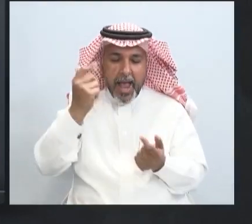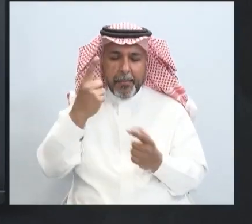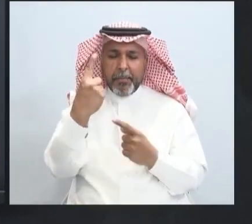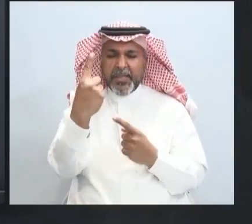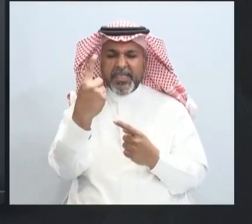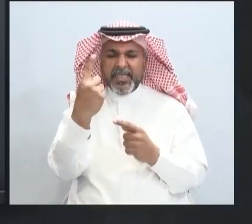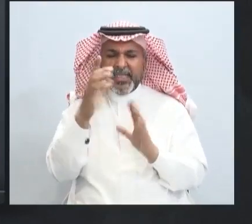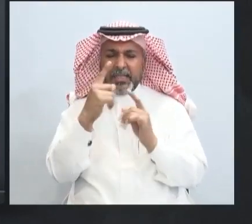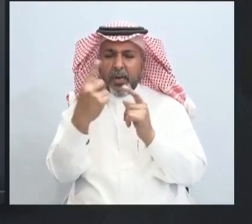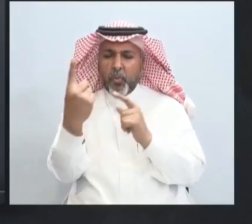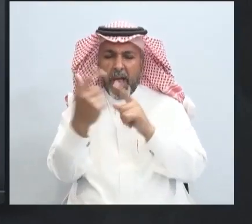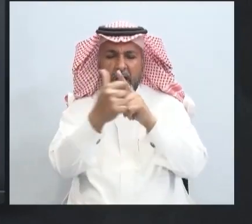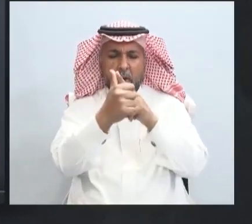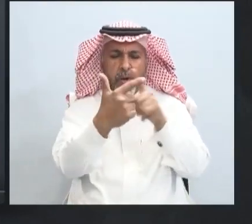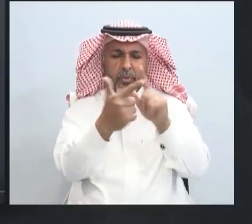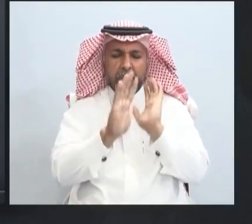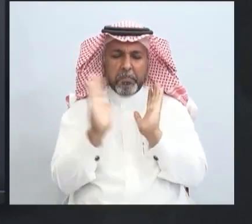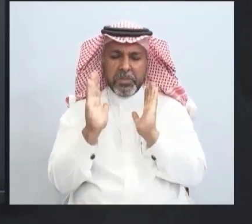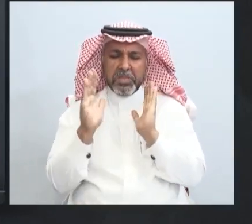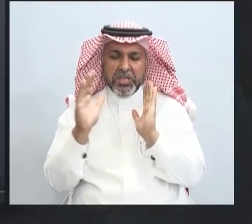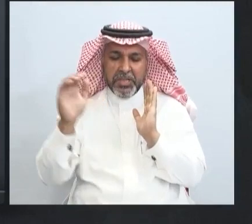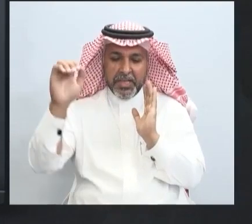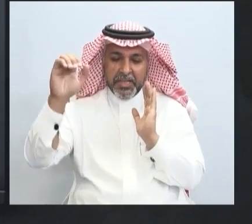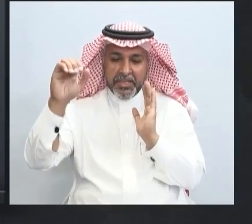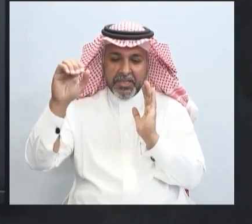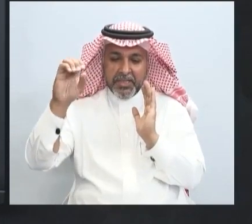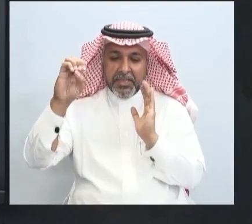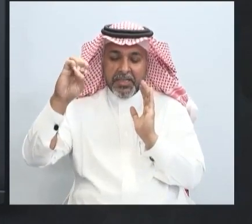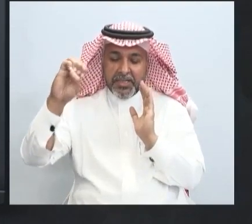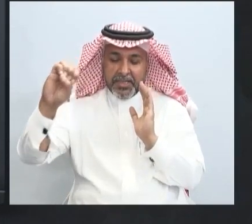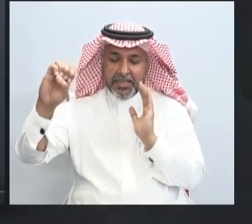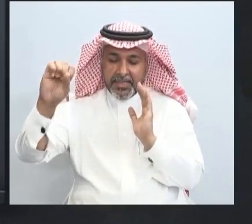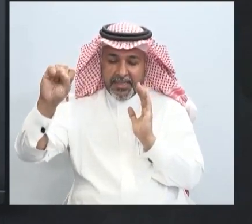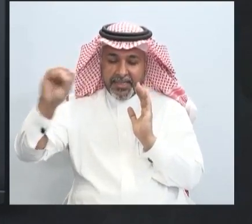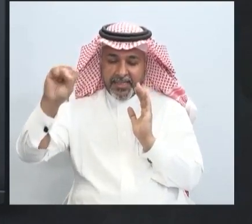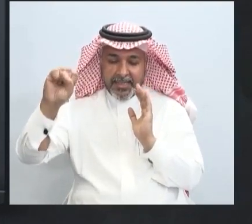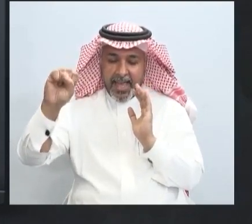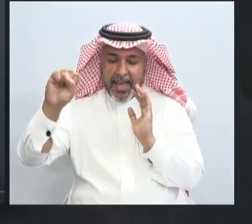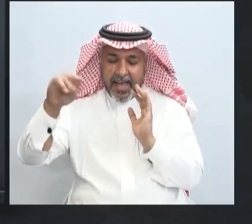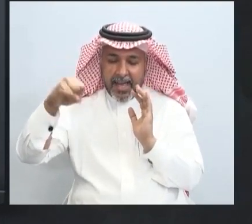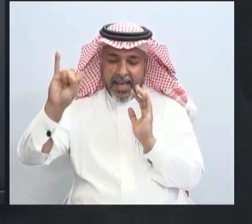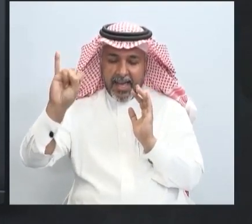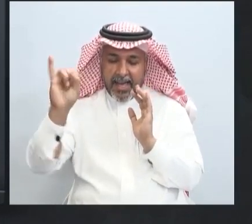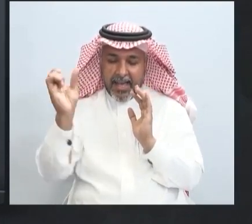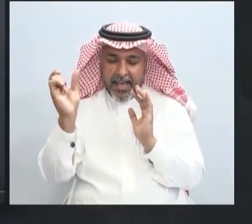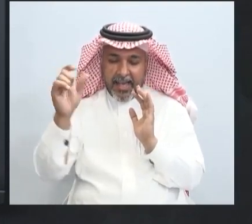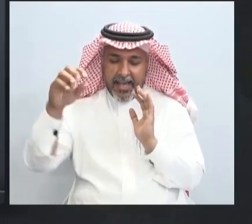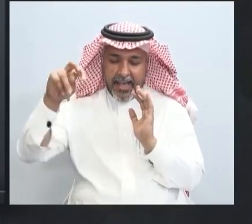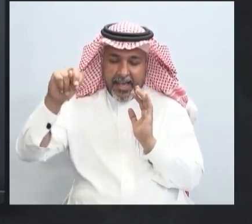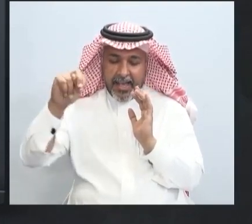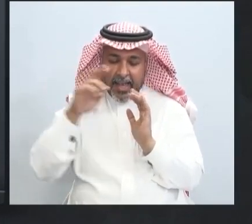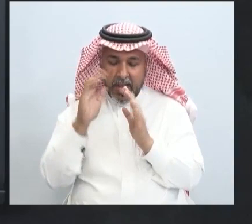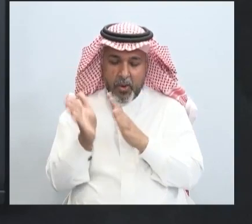سيك كوسيك تان ان على طول نقول ان الساعه غير معرفه اما طول الدوره فانا اشوف العدد اللي مضروب في